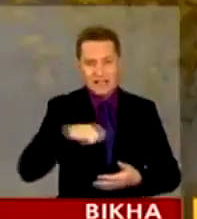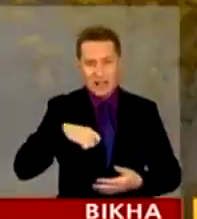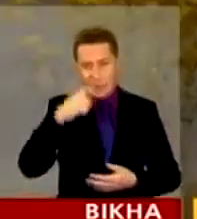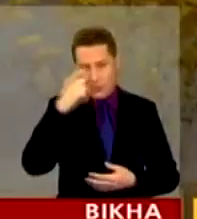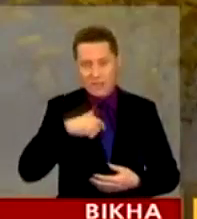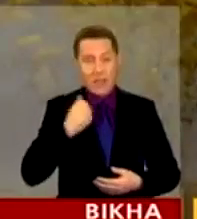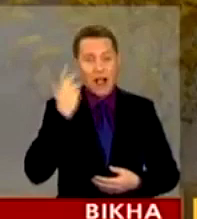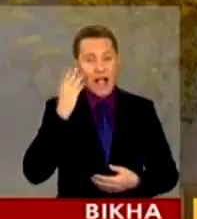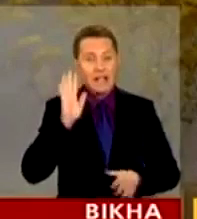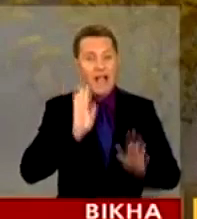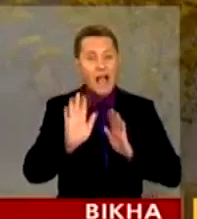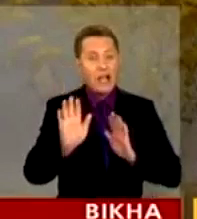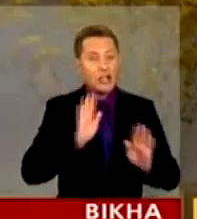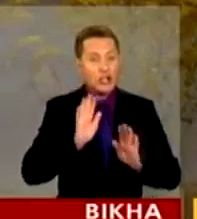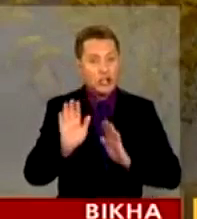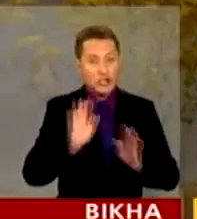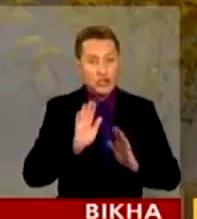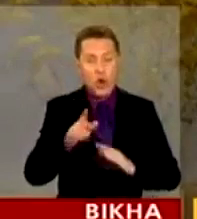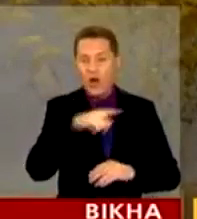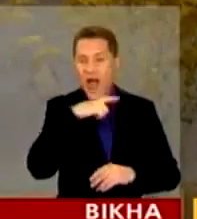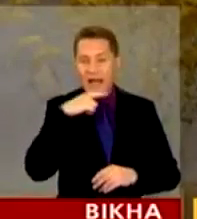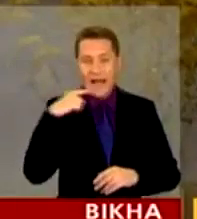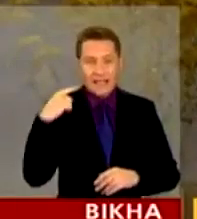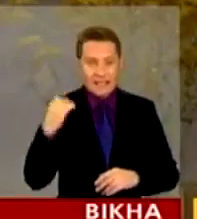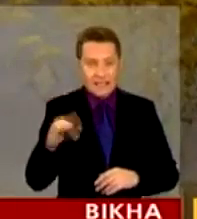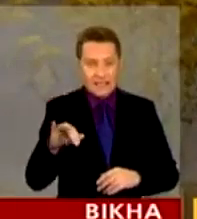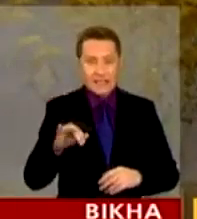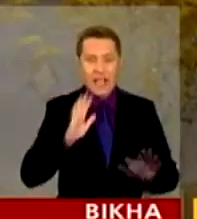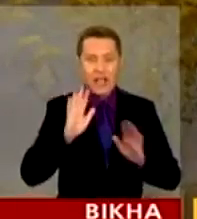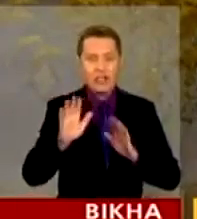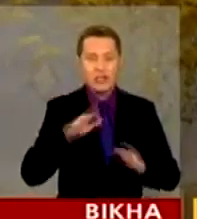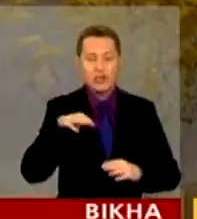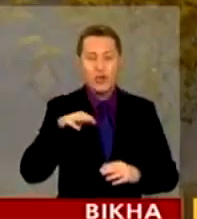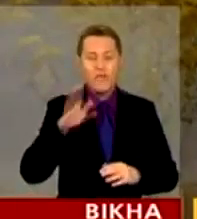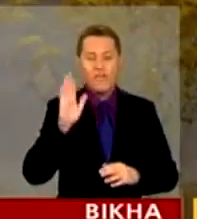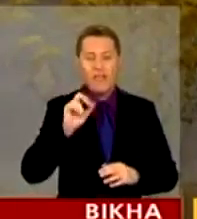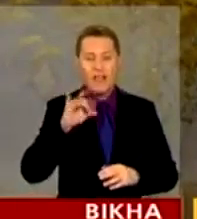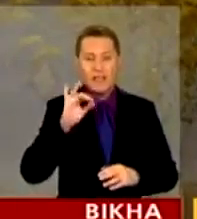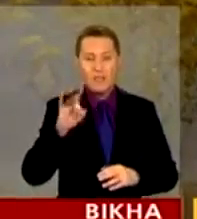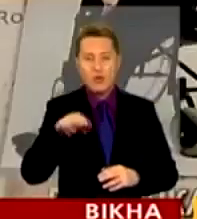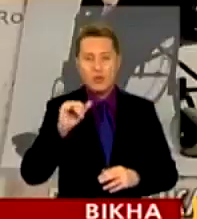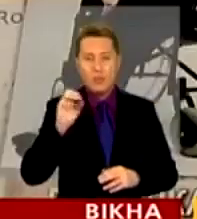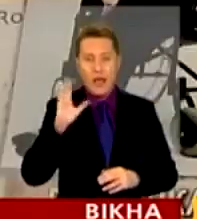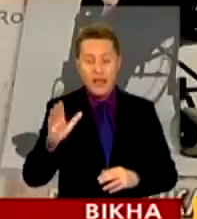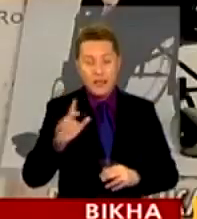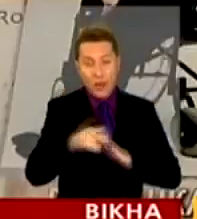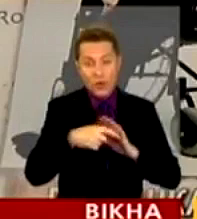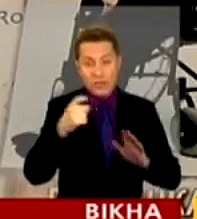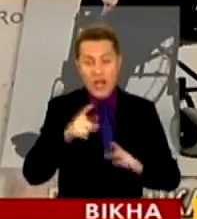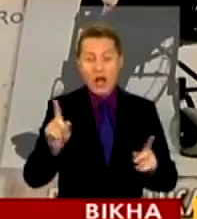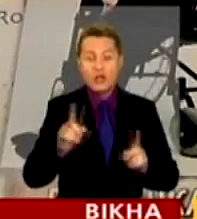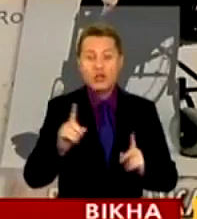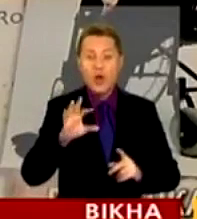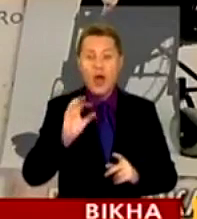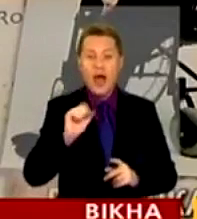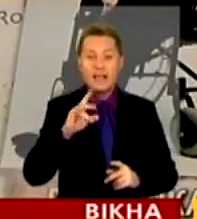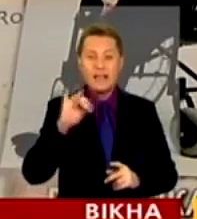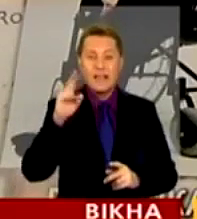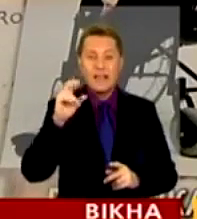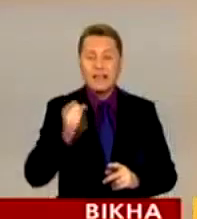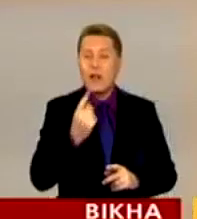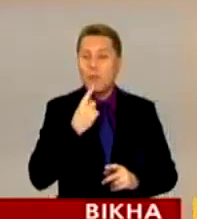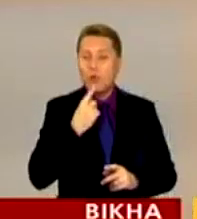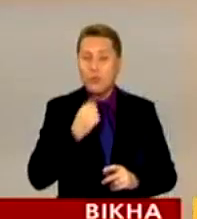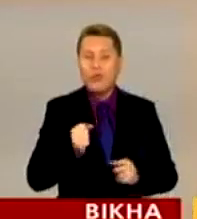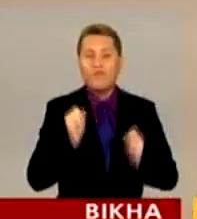Коли режисер, кстати, це російський режисер Владимир Тумаев, когда он узнал о том, что Ангелина еще себя пробует